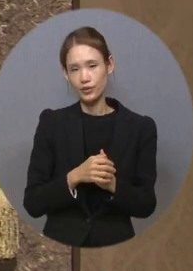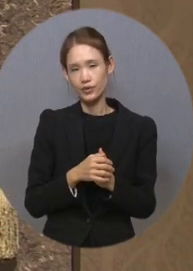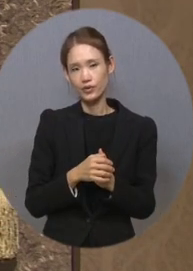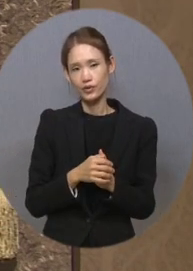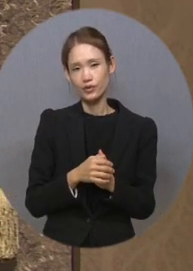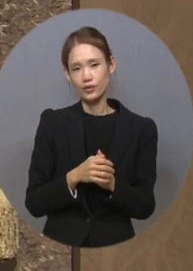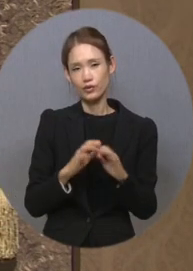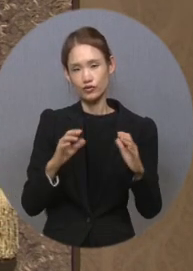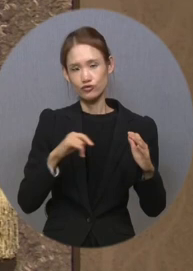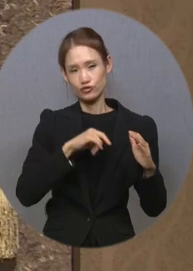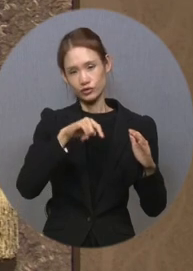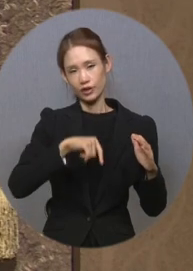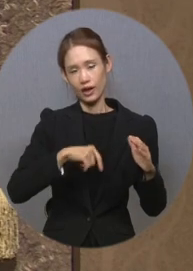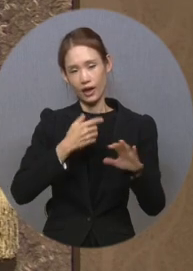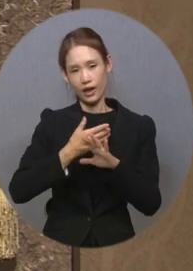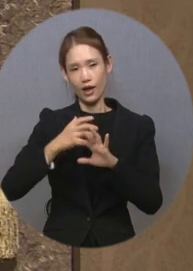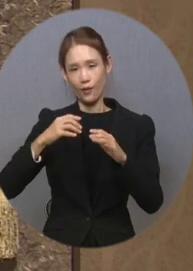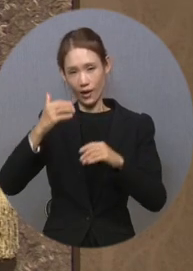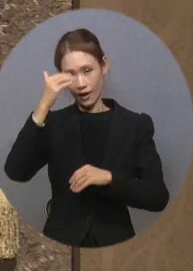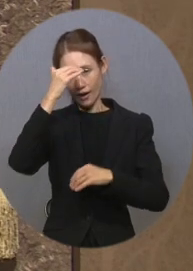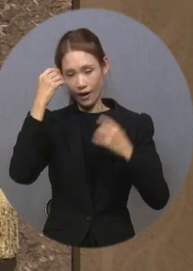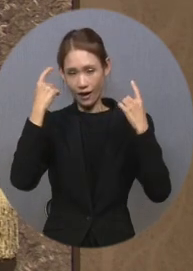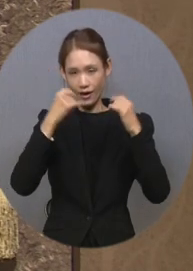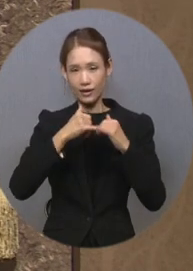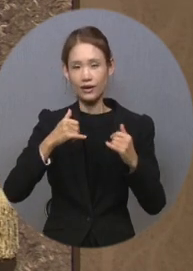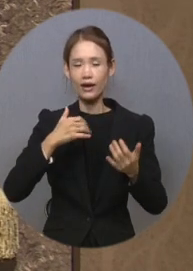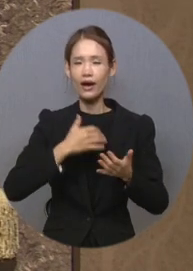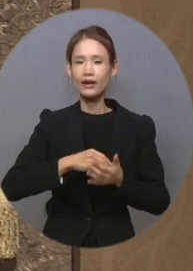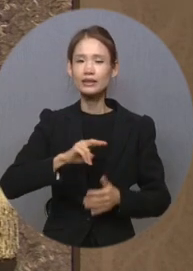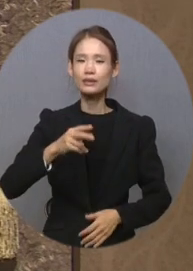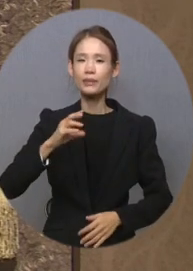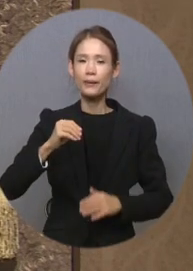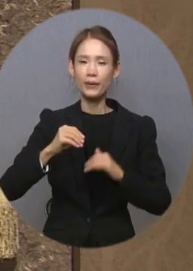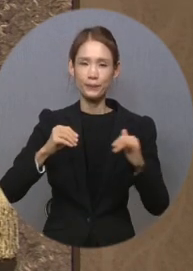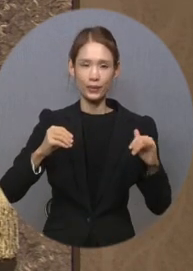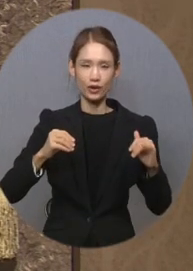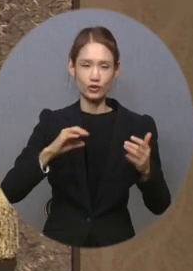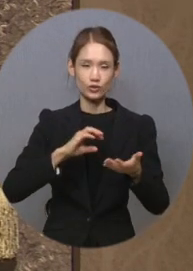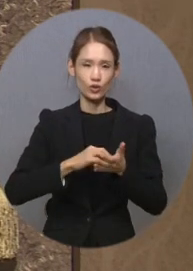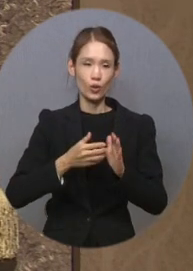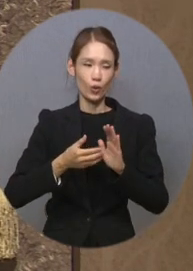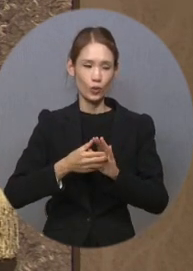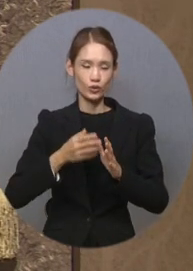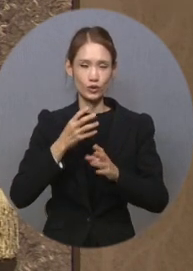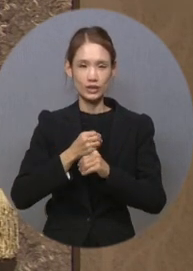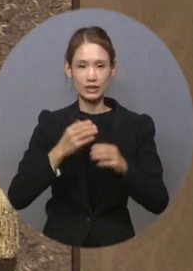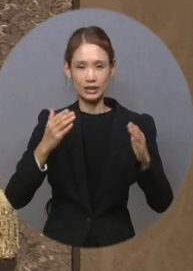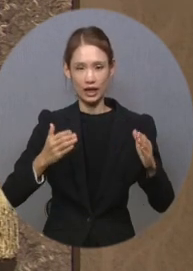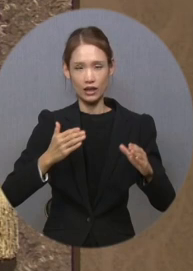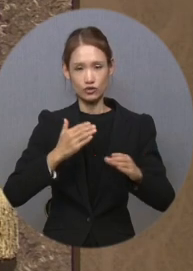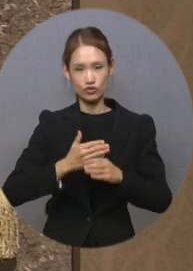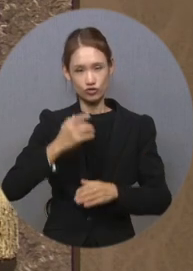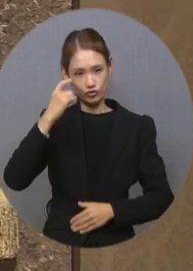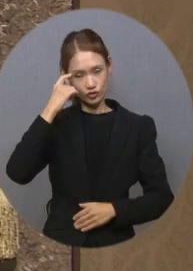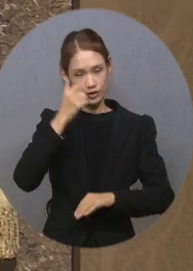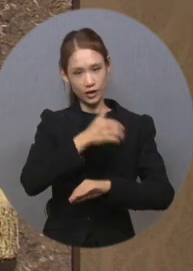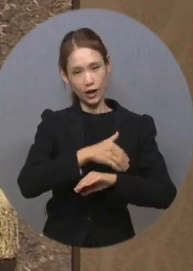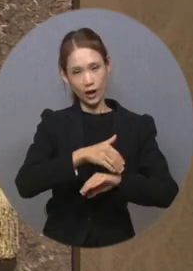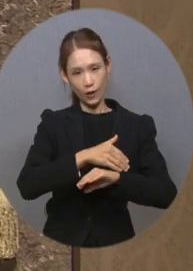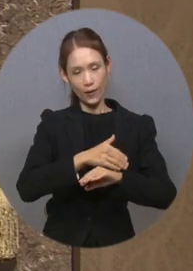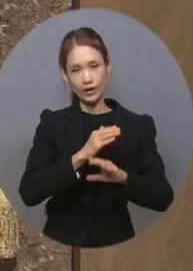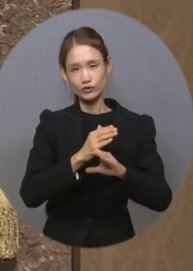우리 국내 또 해외 관람객은 한 200만 명 정도 기간 중에 저희가 예상을 하고 행사를